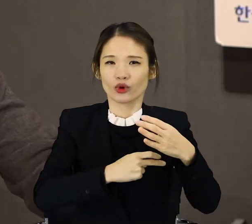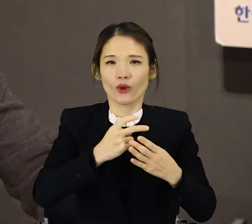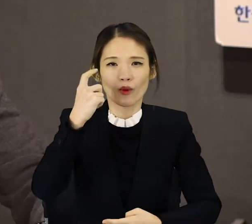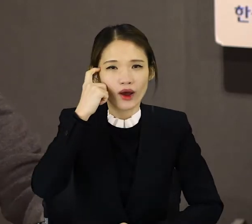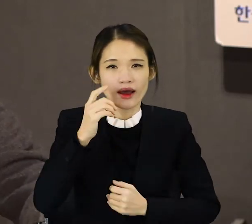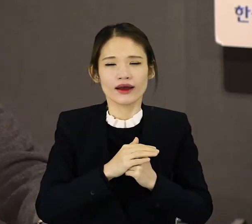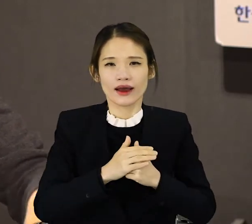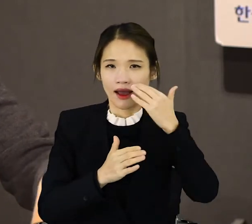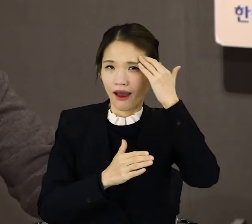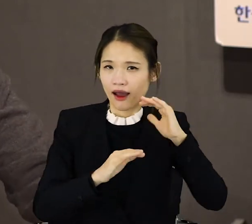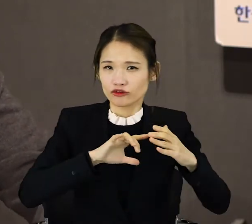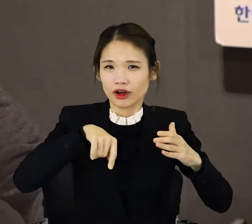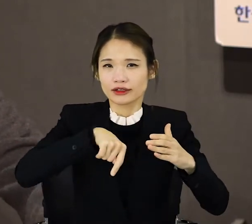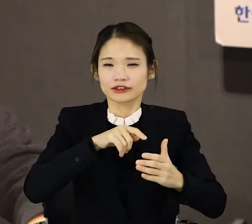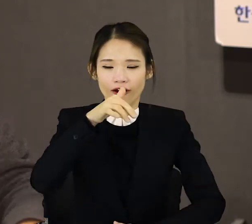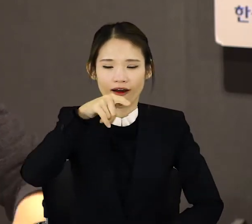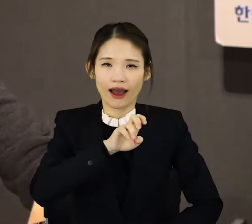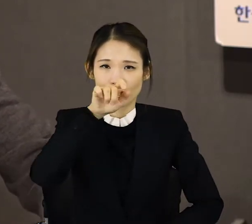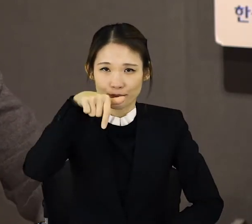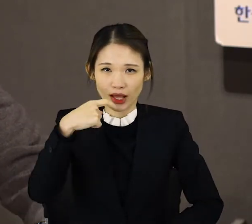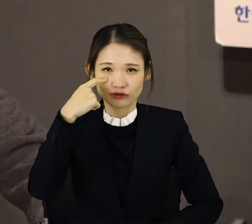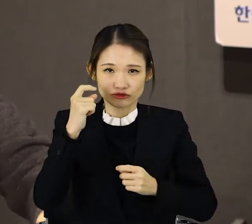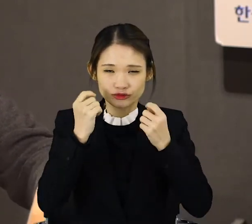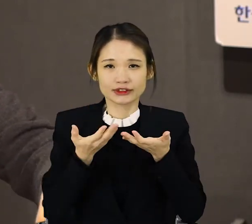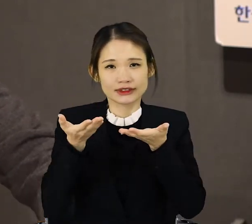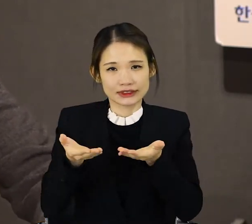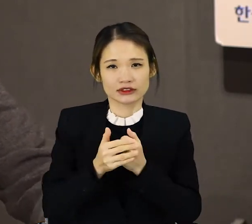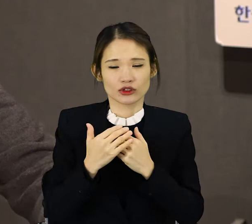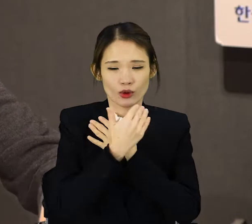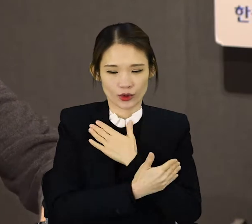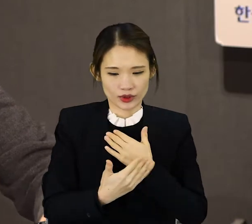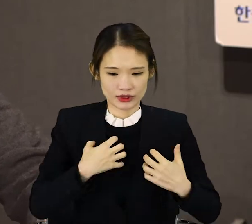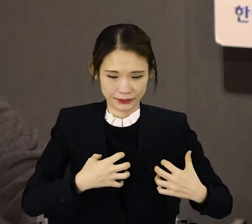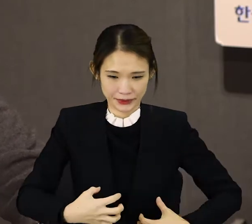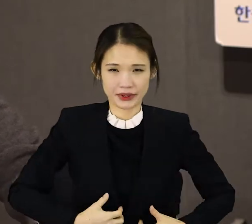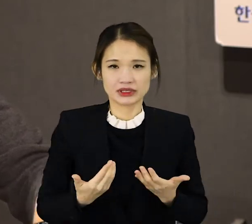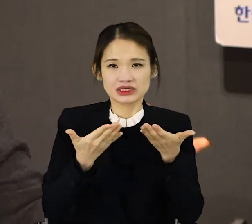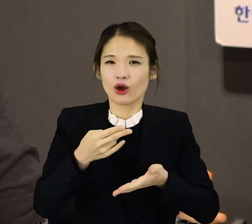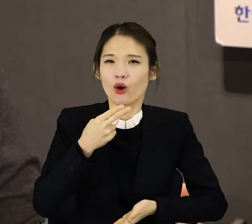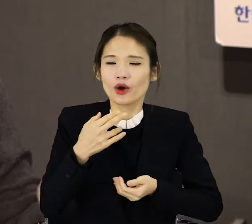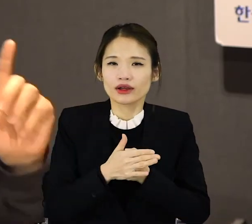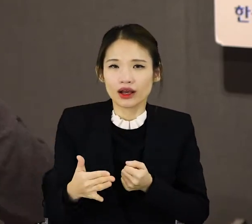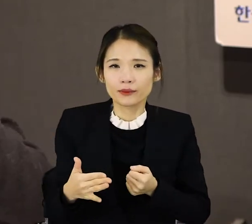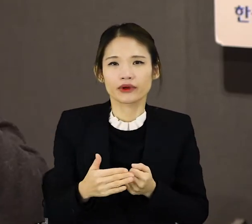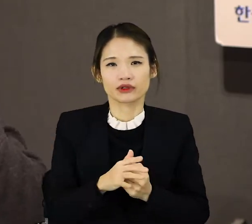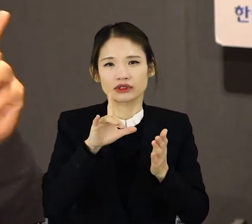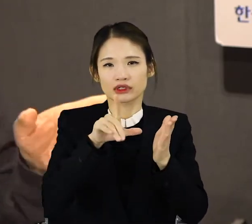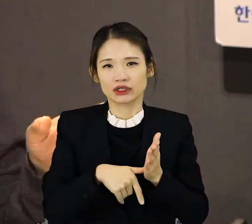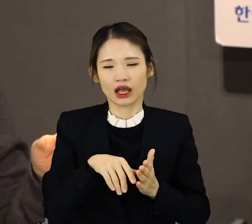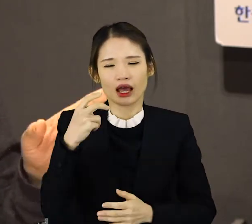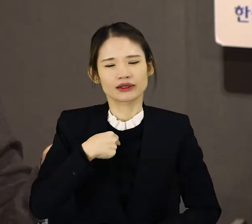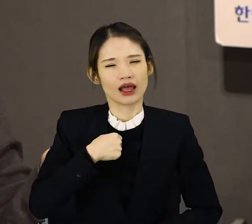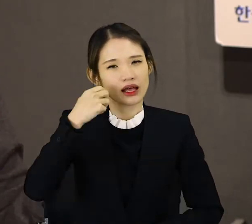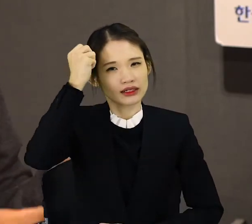네. 우리나라에서 각막 기증이라든지 장기 기증이라든지 이런 게 잘 없기 때문에 그래서 그때 아마